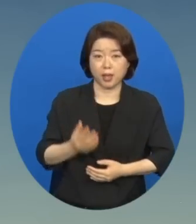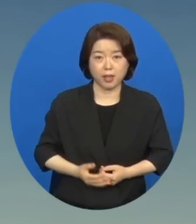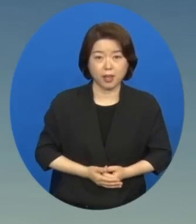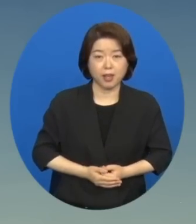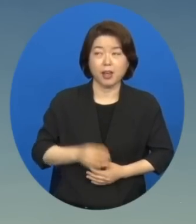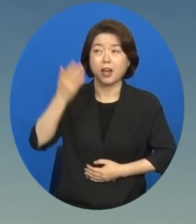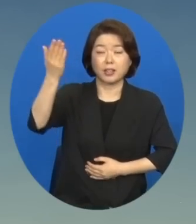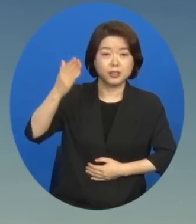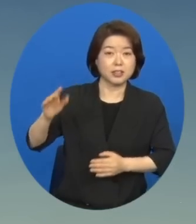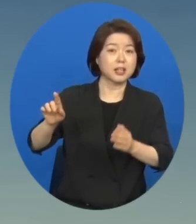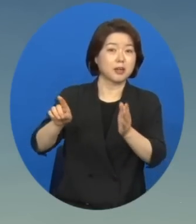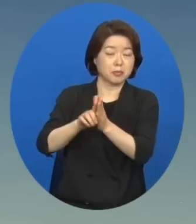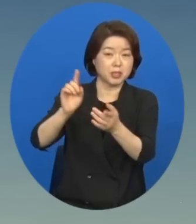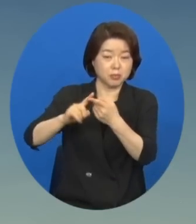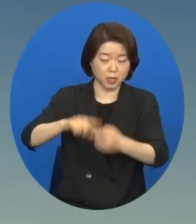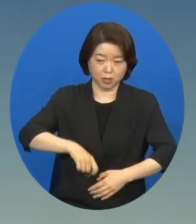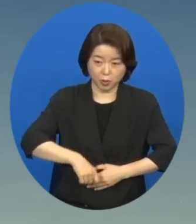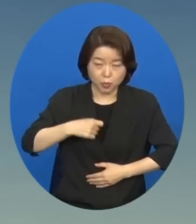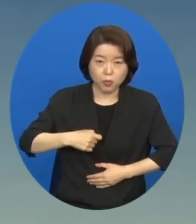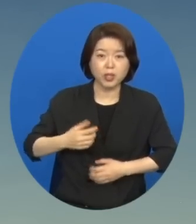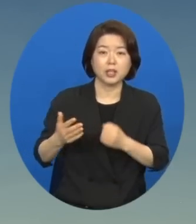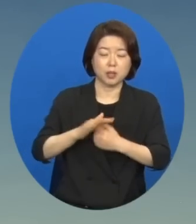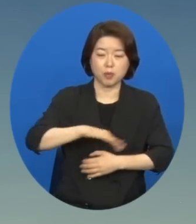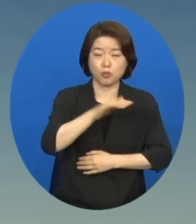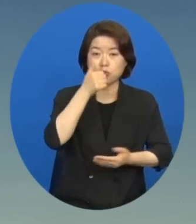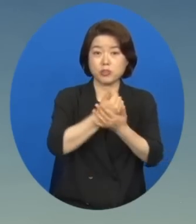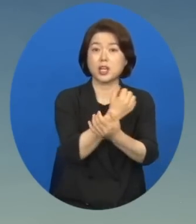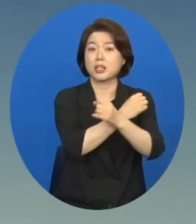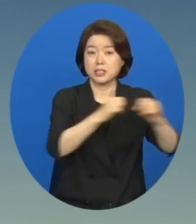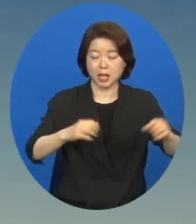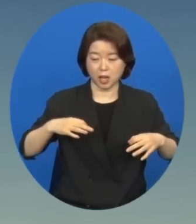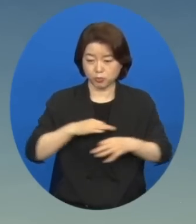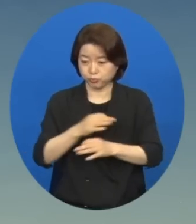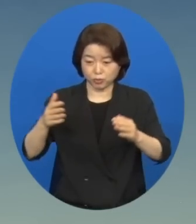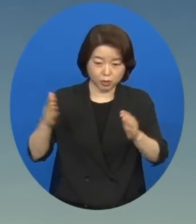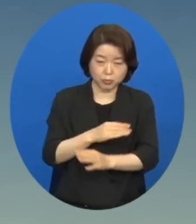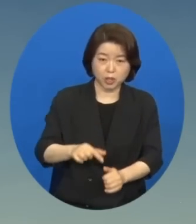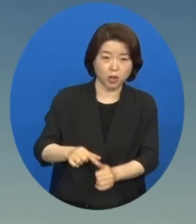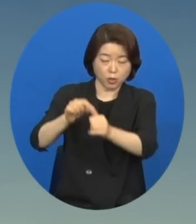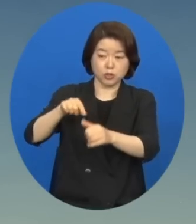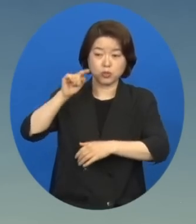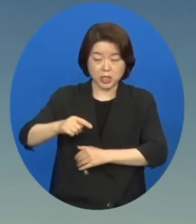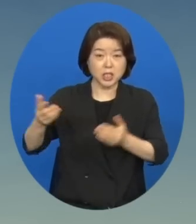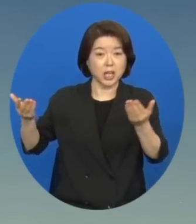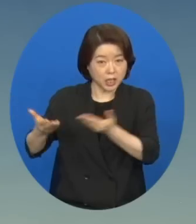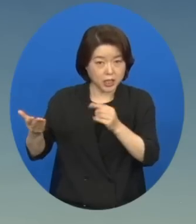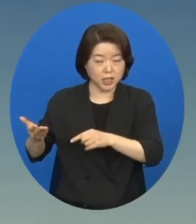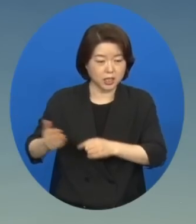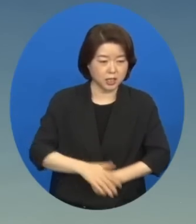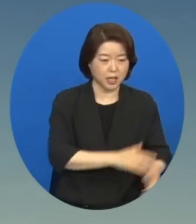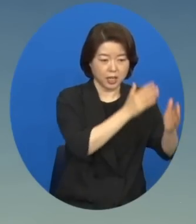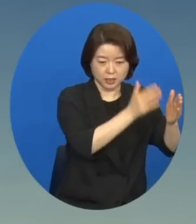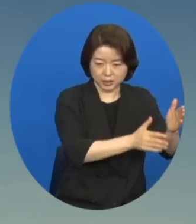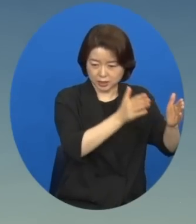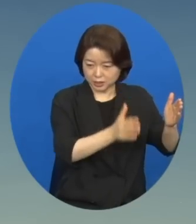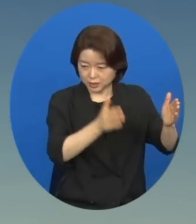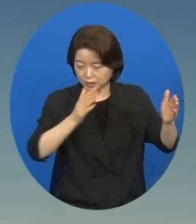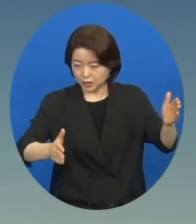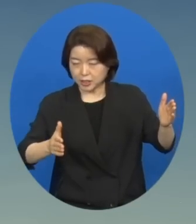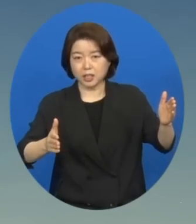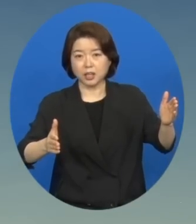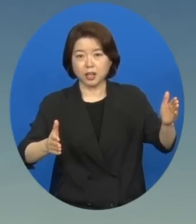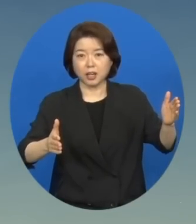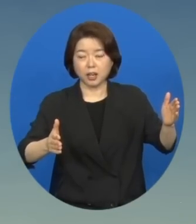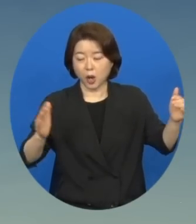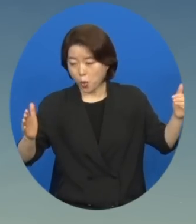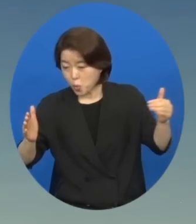그는 미쁘시고 의로사 우리 죄를 사하시고 불의에서 건지시는 이 일이 계속 이어지다가